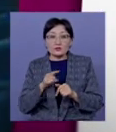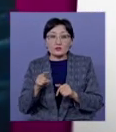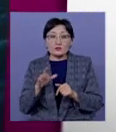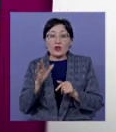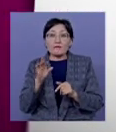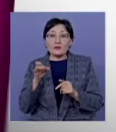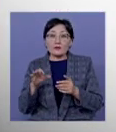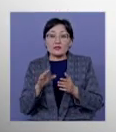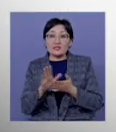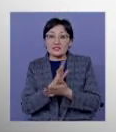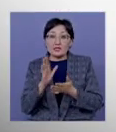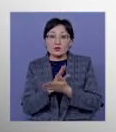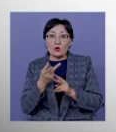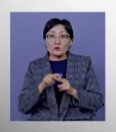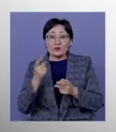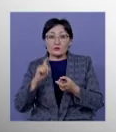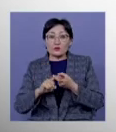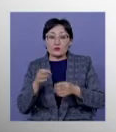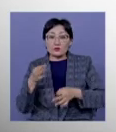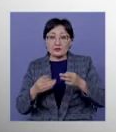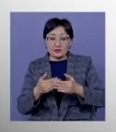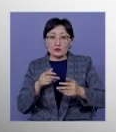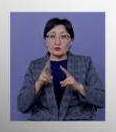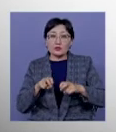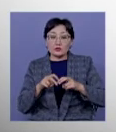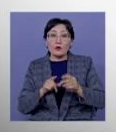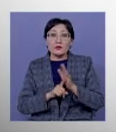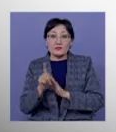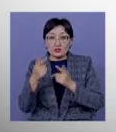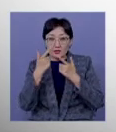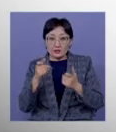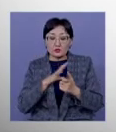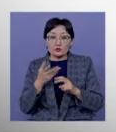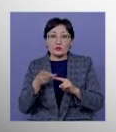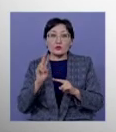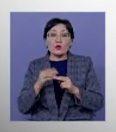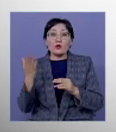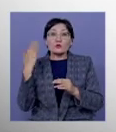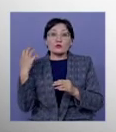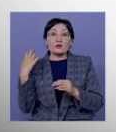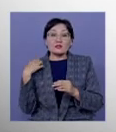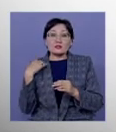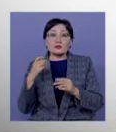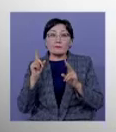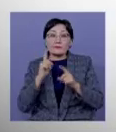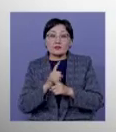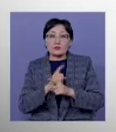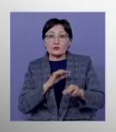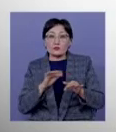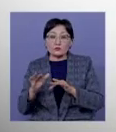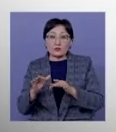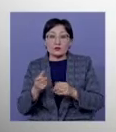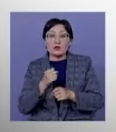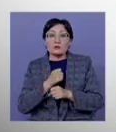«Время» газеті Олеся Кекселге қатысты сотқа дейінгі тергеу басталғанын жария еткен. Оған бұрынғы басшының заңсыз әрекеттерінің